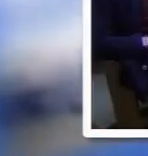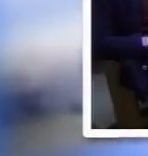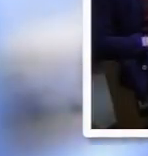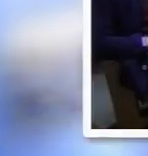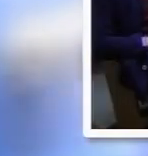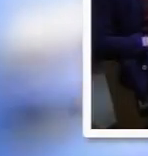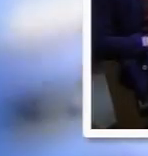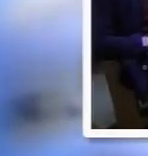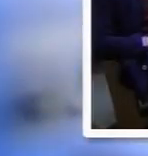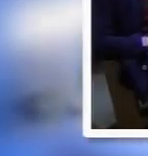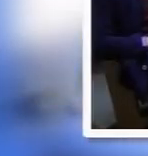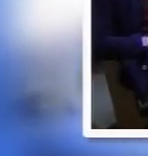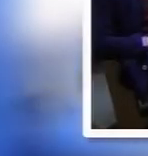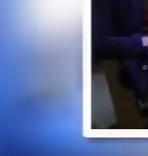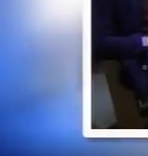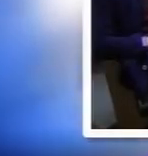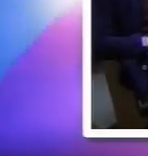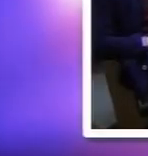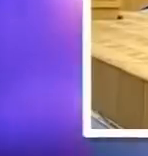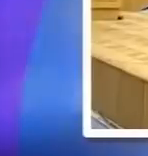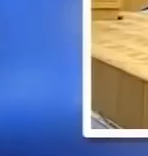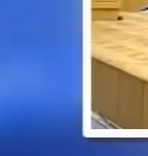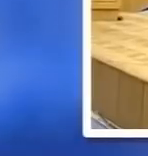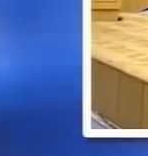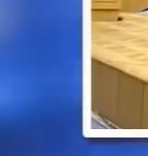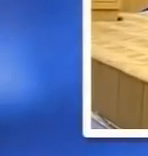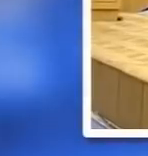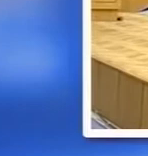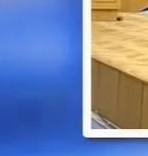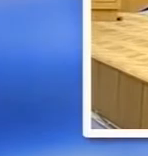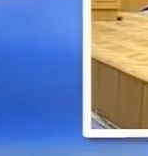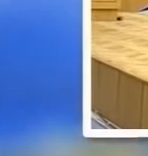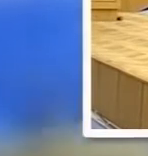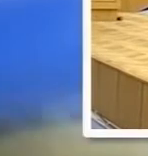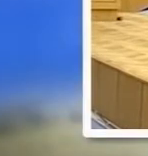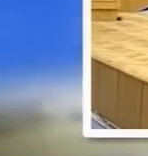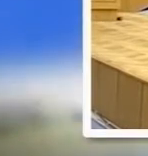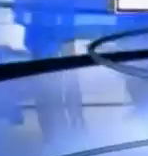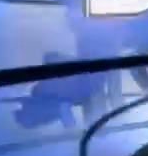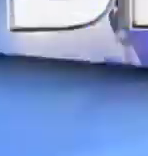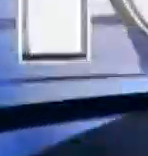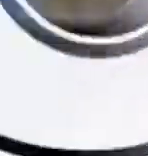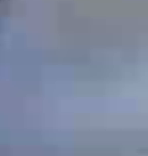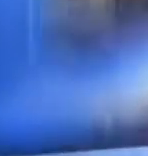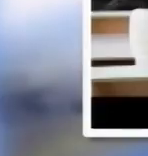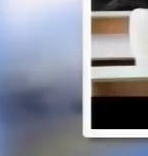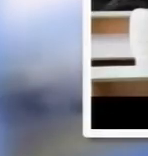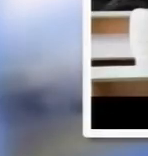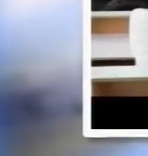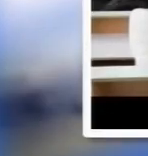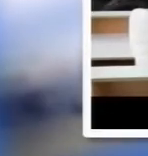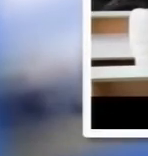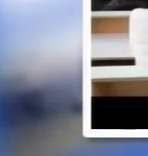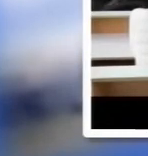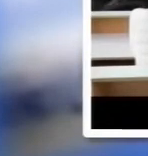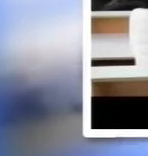65 мільйонів гривень виділили з державного бюджету для того, щоб погасити заборгованість медикам області. На